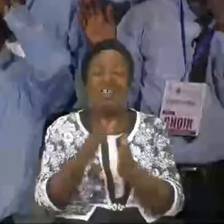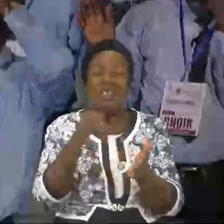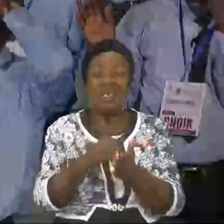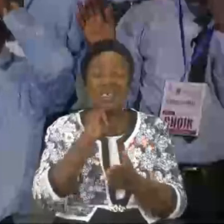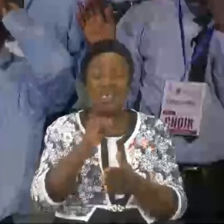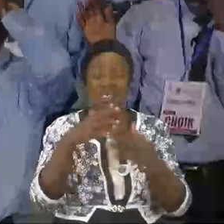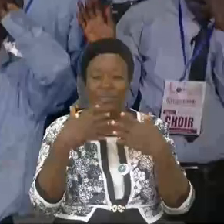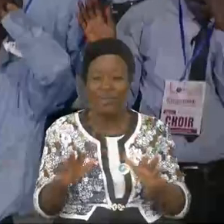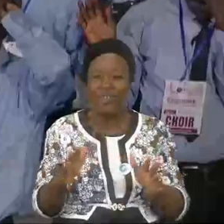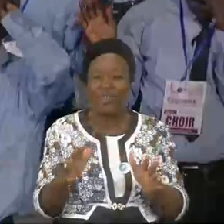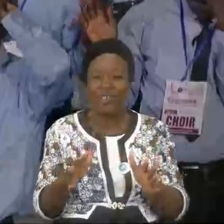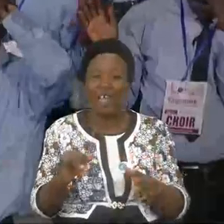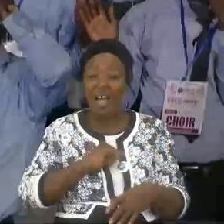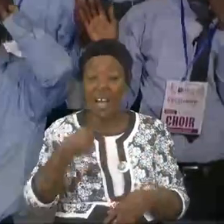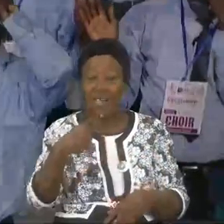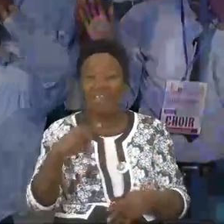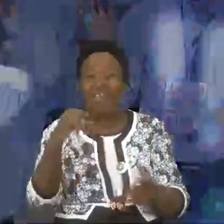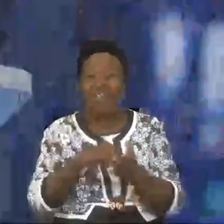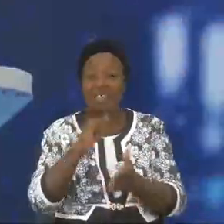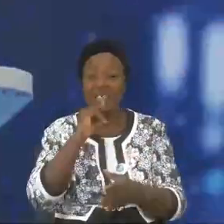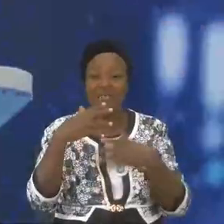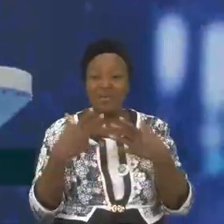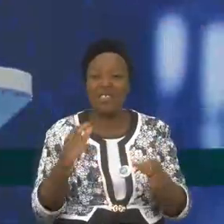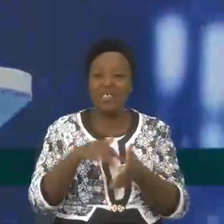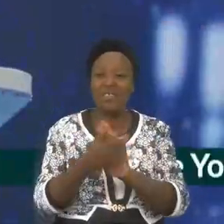C'est fait. Je dis c'est fait.